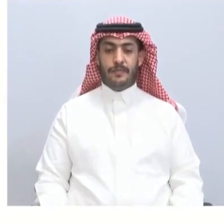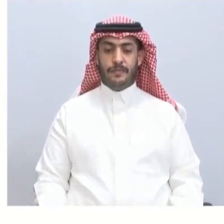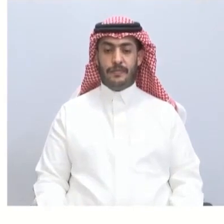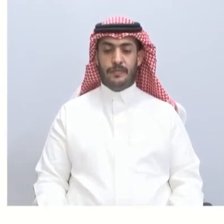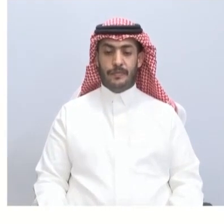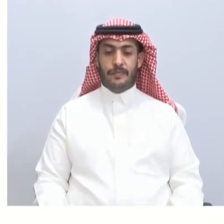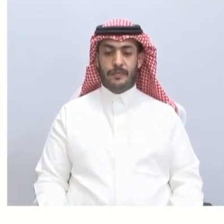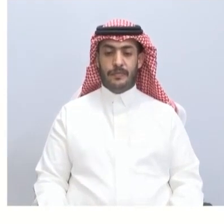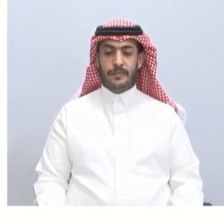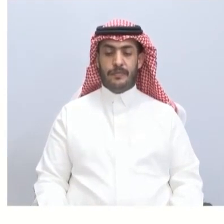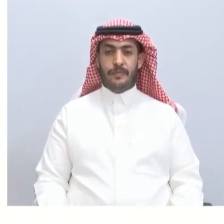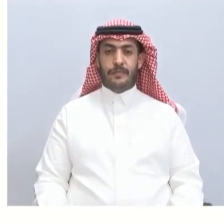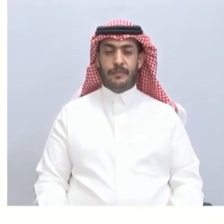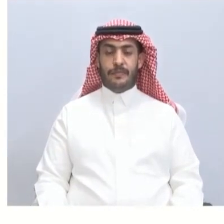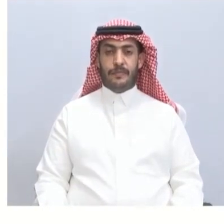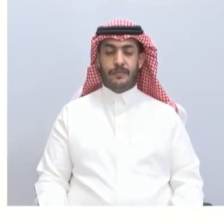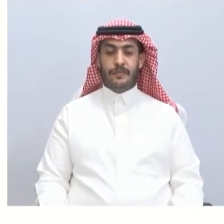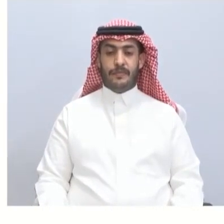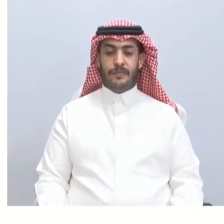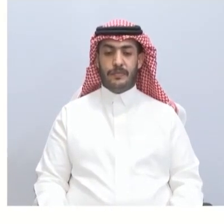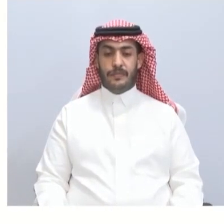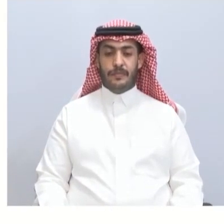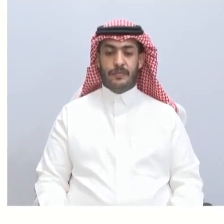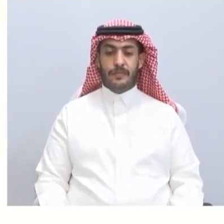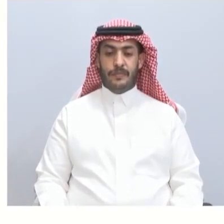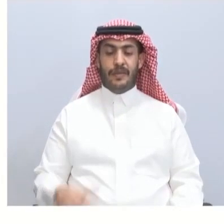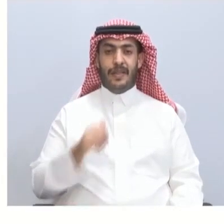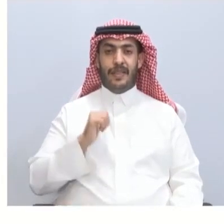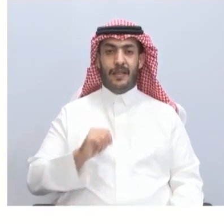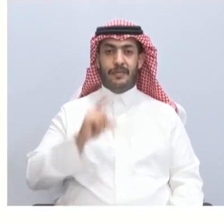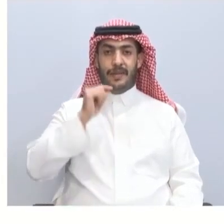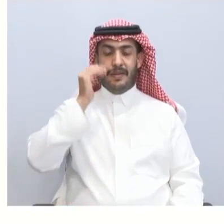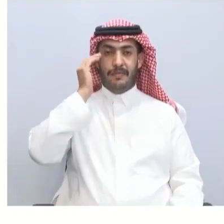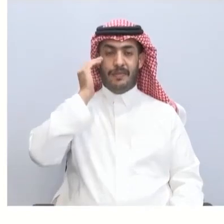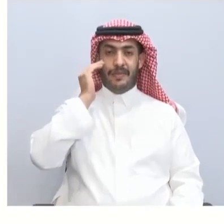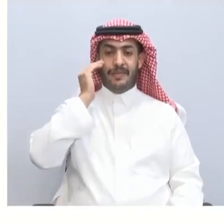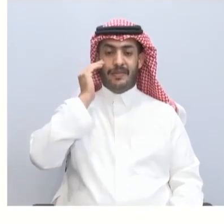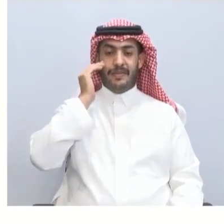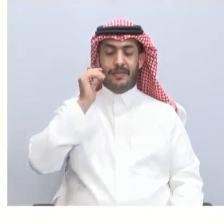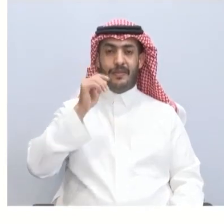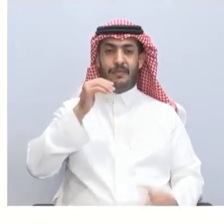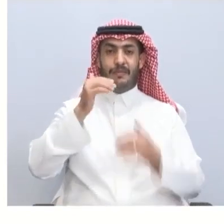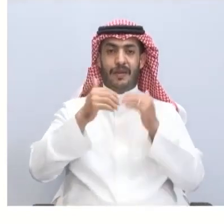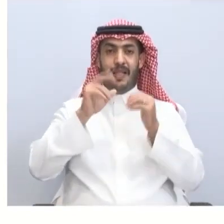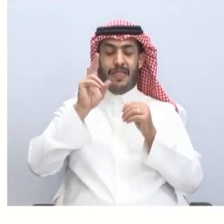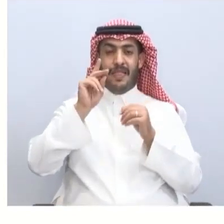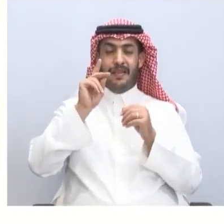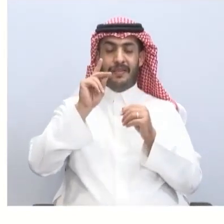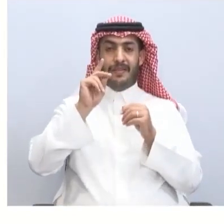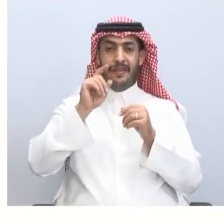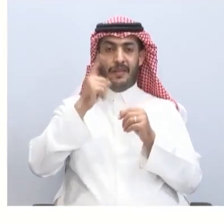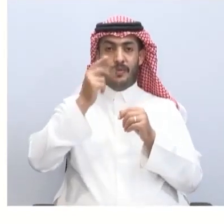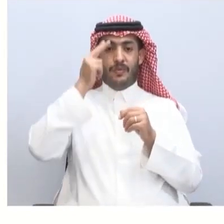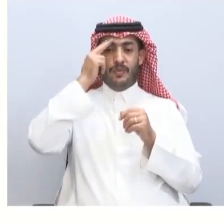الحجاز من ضمن الدوله السعوديه الاولى اذا ابنائي وبنات الطلاب في المرحله الثانيه من